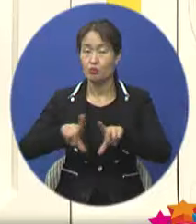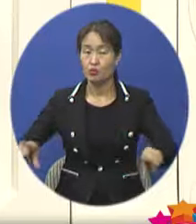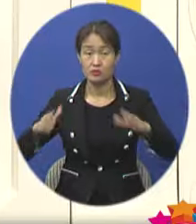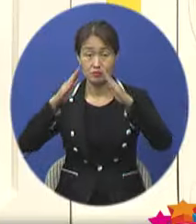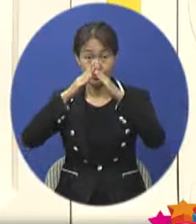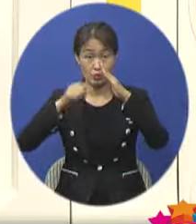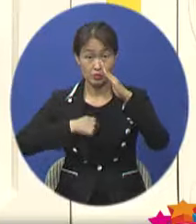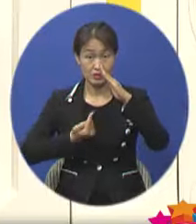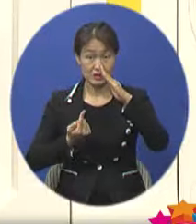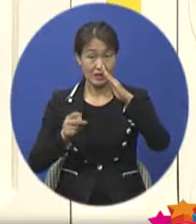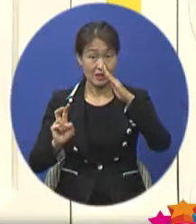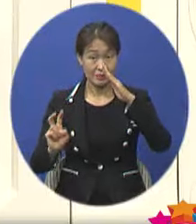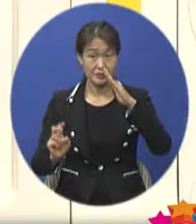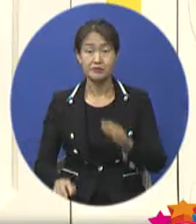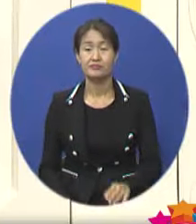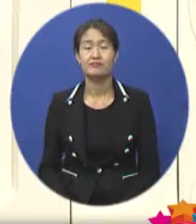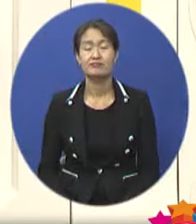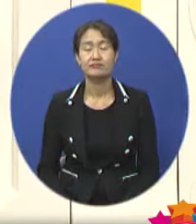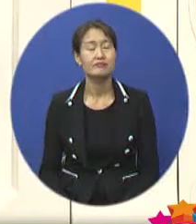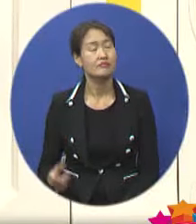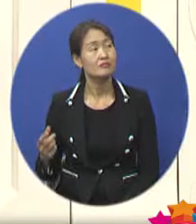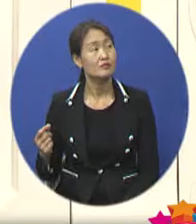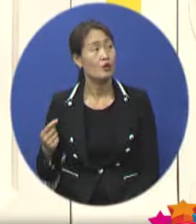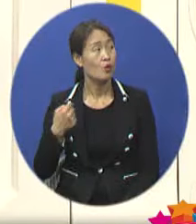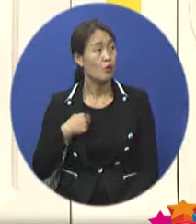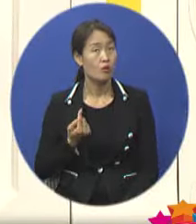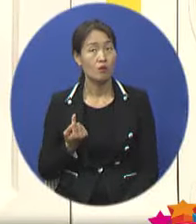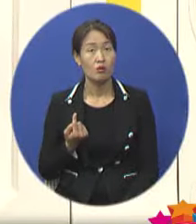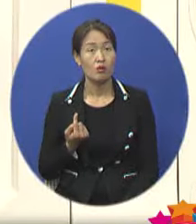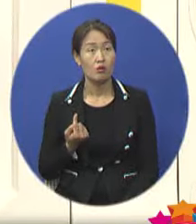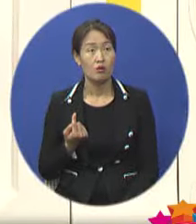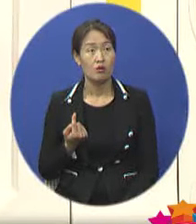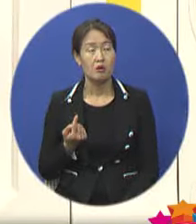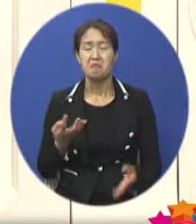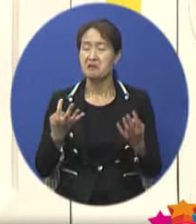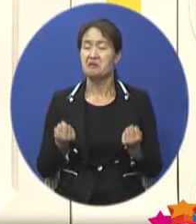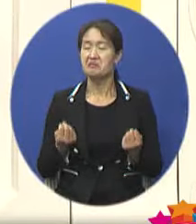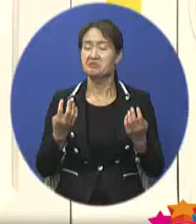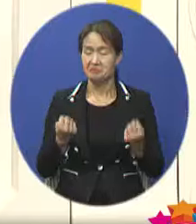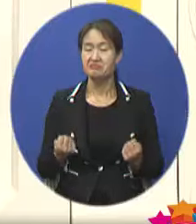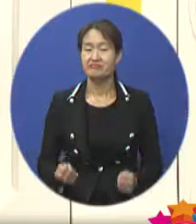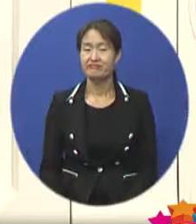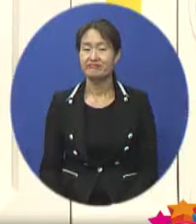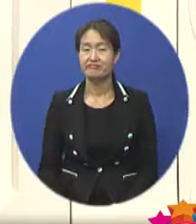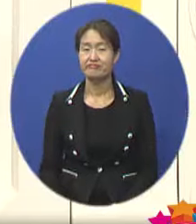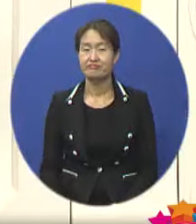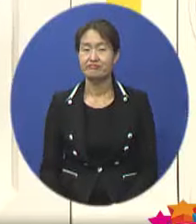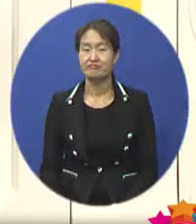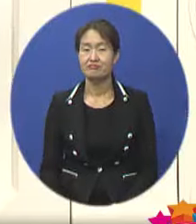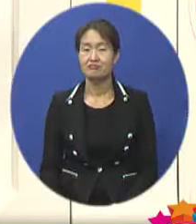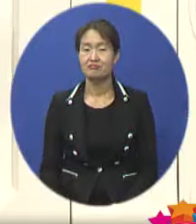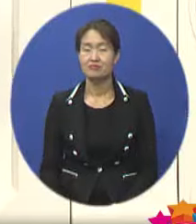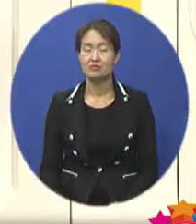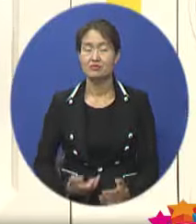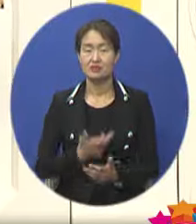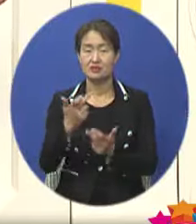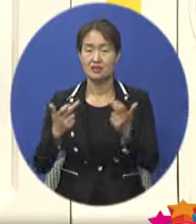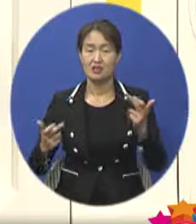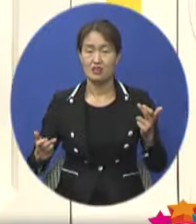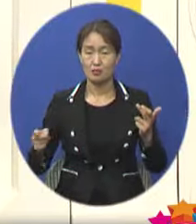계실 때는 네. 혼자 계시겠네요. 예, 혼자 있을 때가 좀 예. 주로 많죠. 예. 어. 거기 그러니까. 그러면 산 밑이면